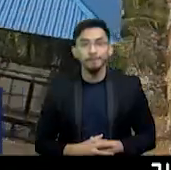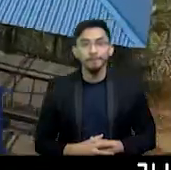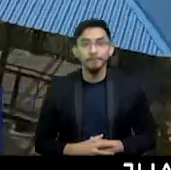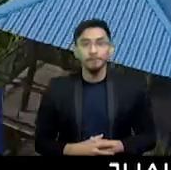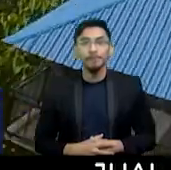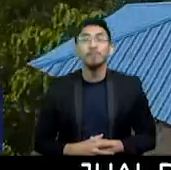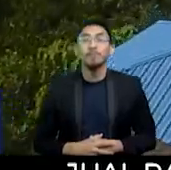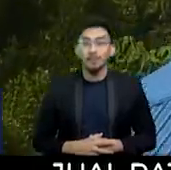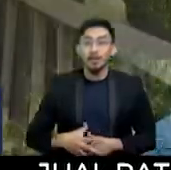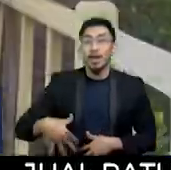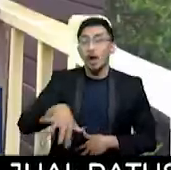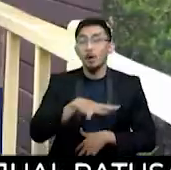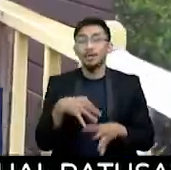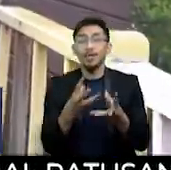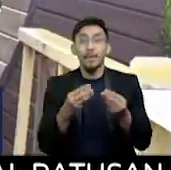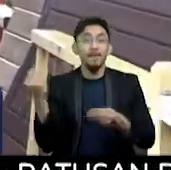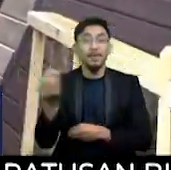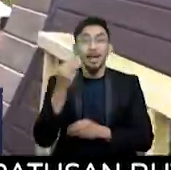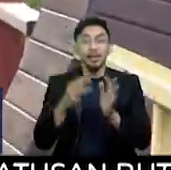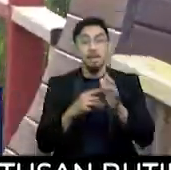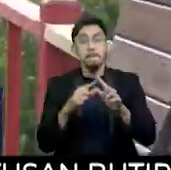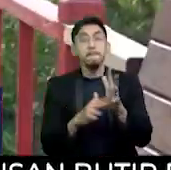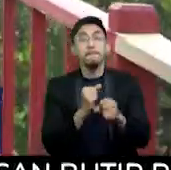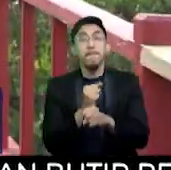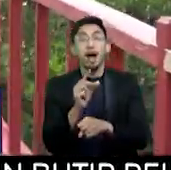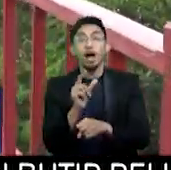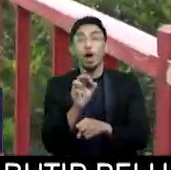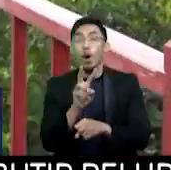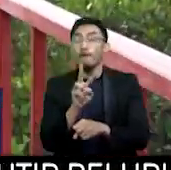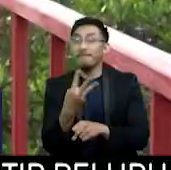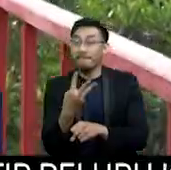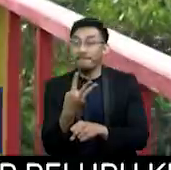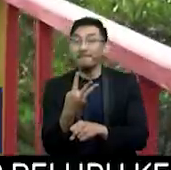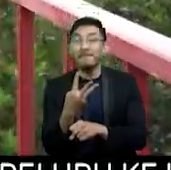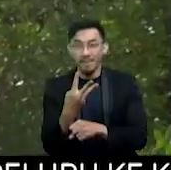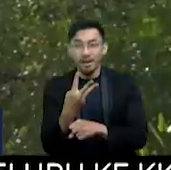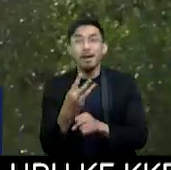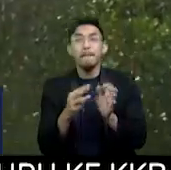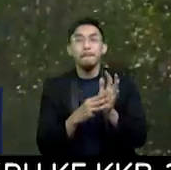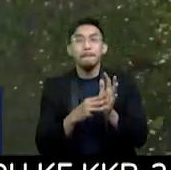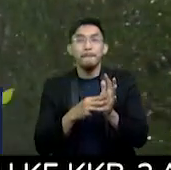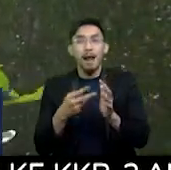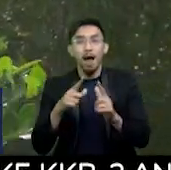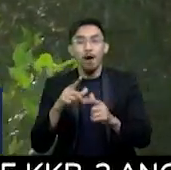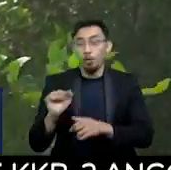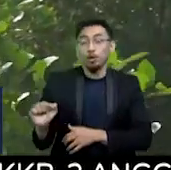Kawasan Taman Wisata Mangrove Klawalu yang berada di Kota Sorong wajib menjadi destinasi pilihan saat berkunjung ke Papua